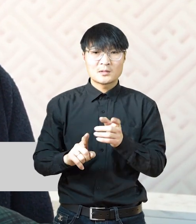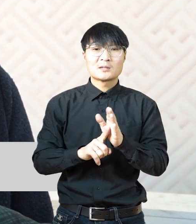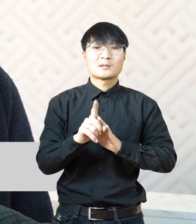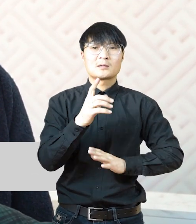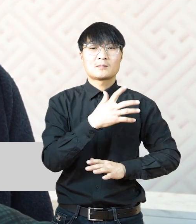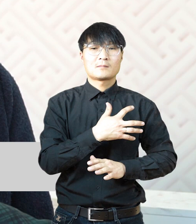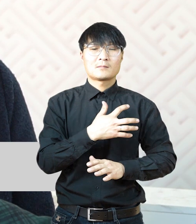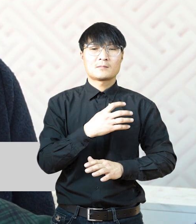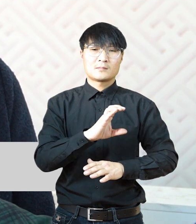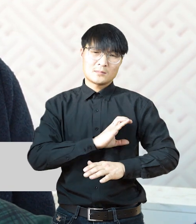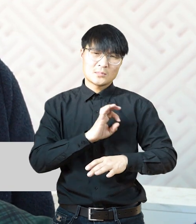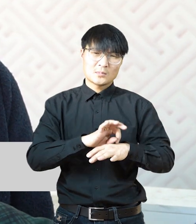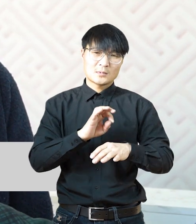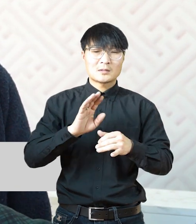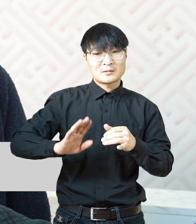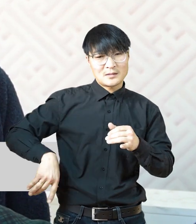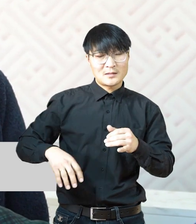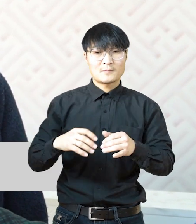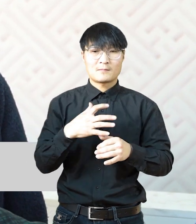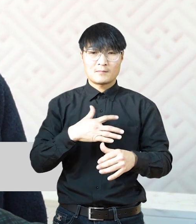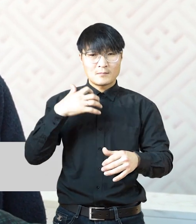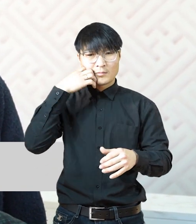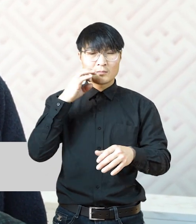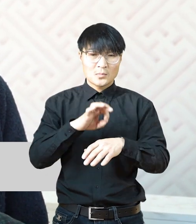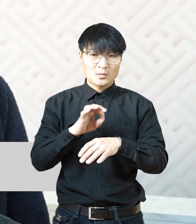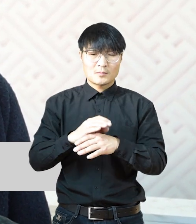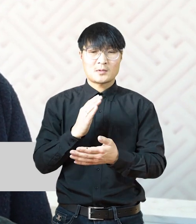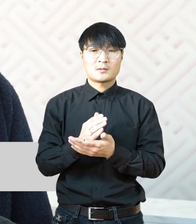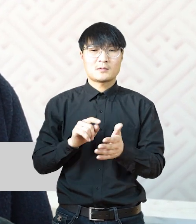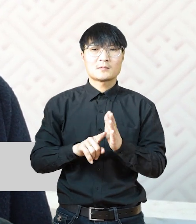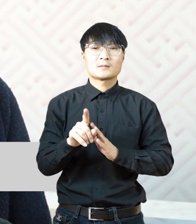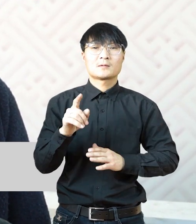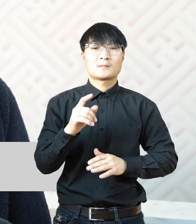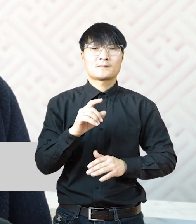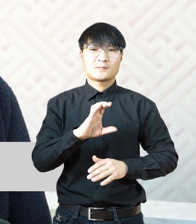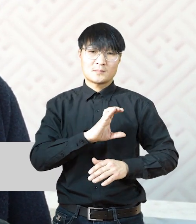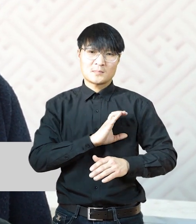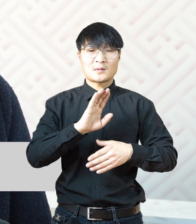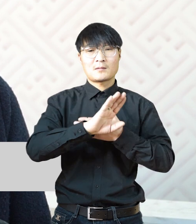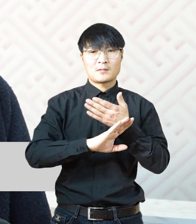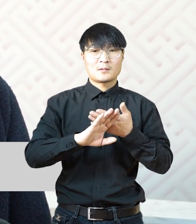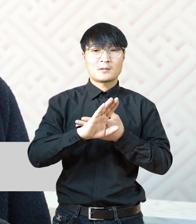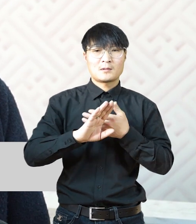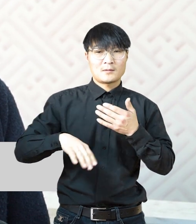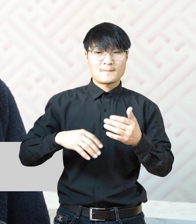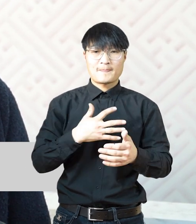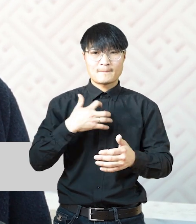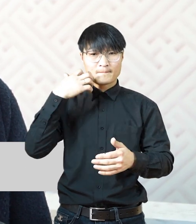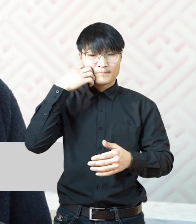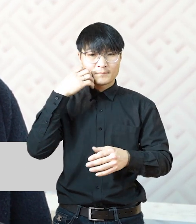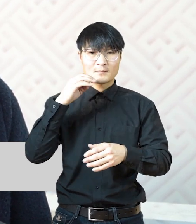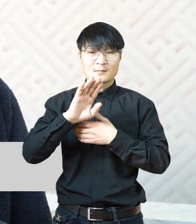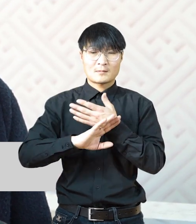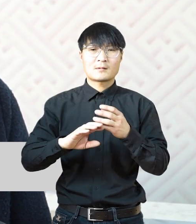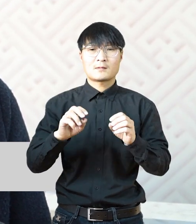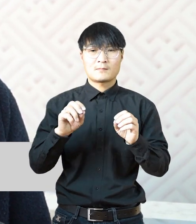нь биеийн эрүүл мэнд хямрдаг байгаа. Тийм учраас та сэтгцийн эрүүл мэндэ хамгаалж чадах юм бол биеийн эрүүл мэнд чинь эрүүл байна. Та өөр бүтээлтэй